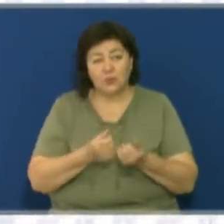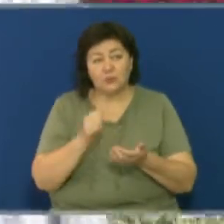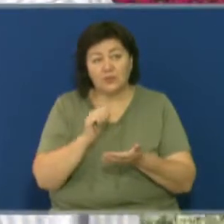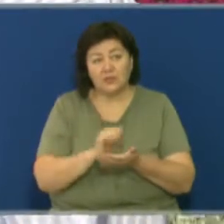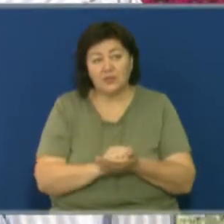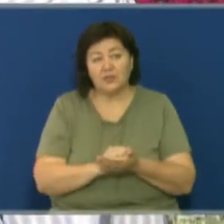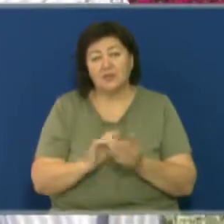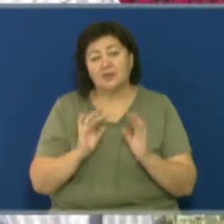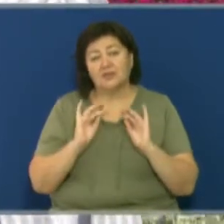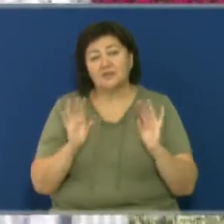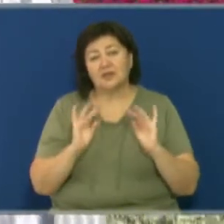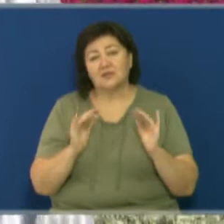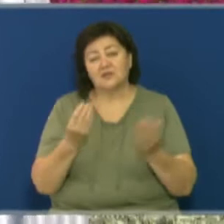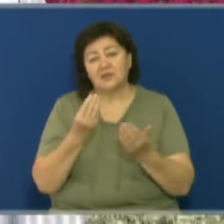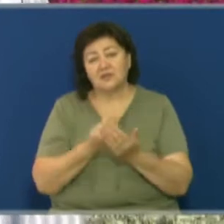работа.